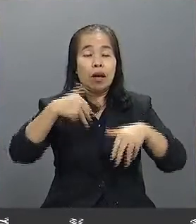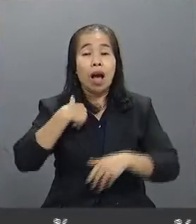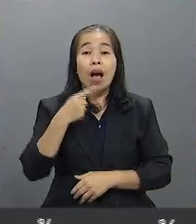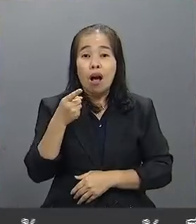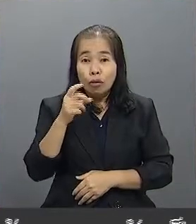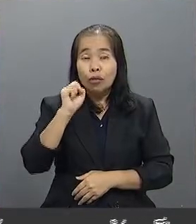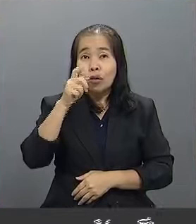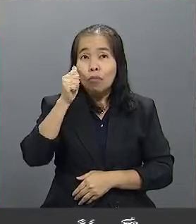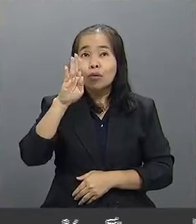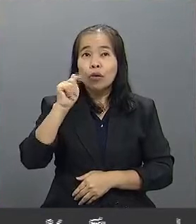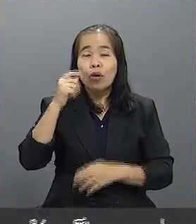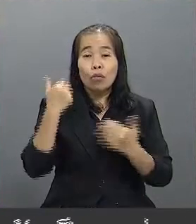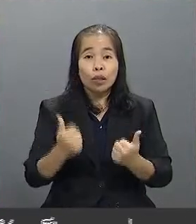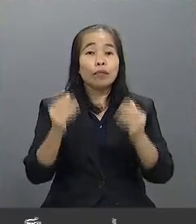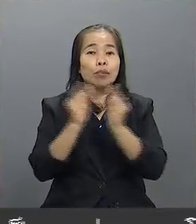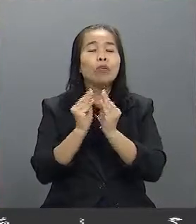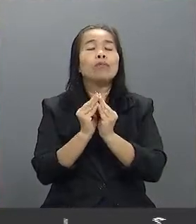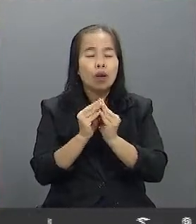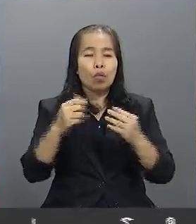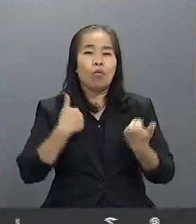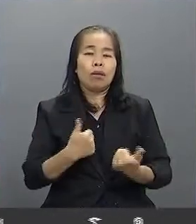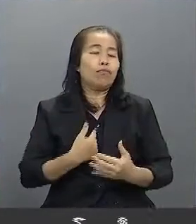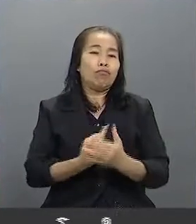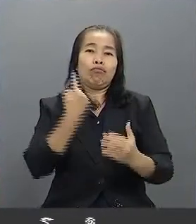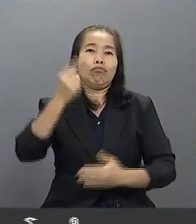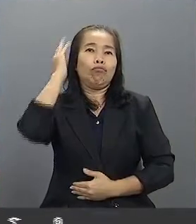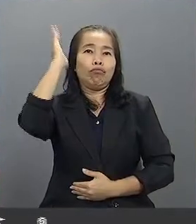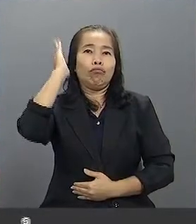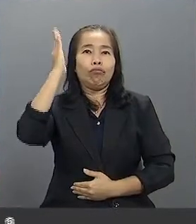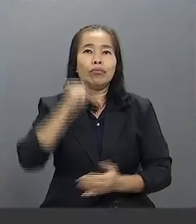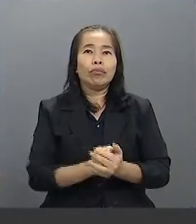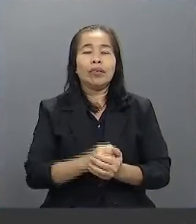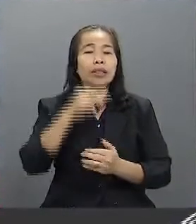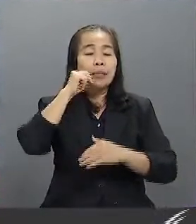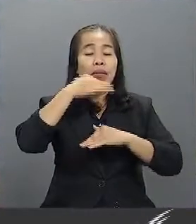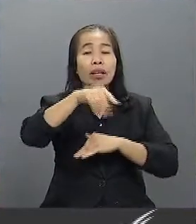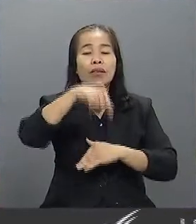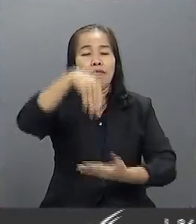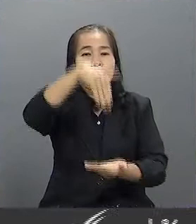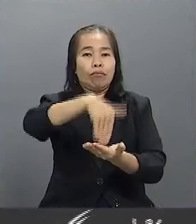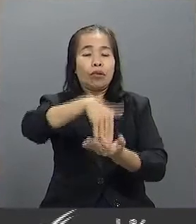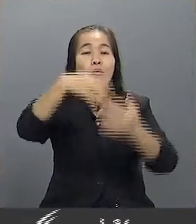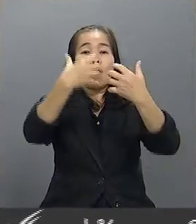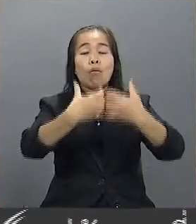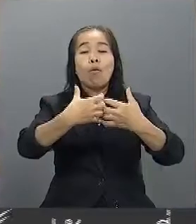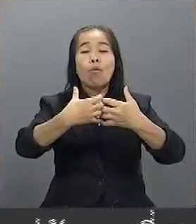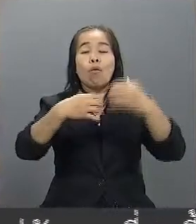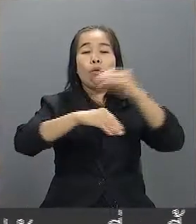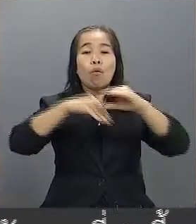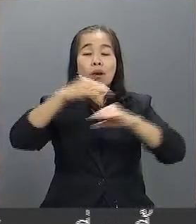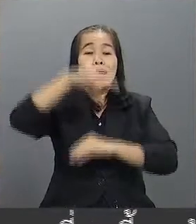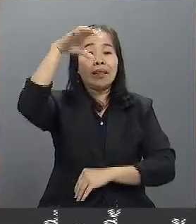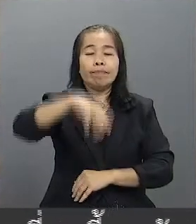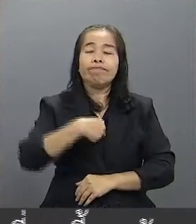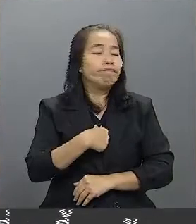ประชุมในวันนี้จึงร่วมกันออกแถลงการณ์ที่หาดส่วนกงอำเภอจะนะซึ่งเป็นพื้นที่มีโครงการค่ะโดยระบุว่าจะเดินหน้าคัดค้านโครงการ